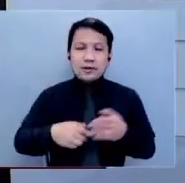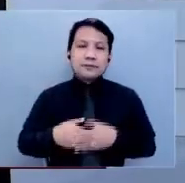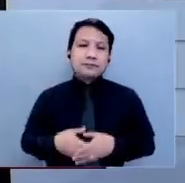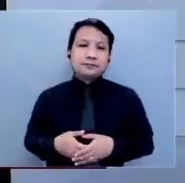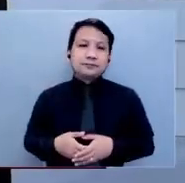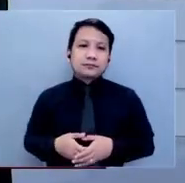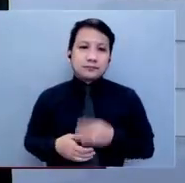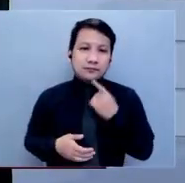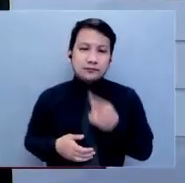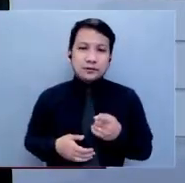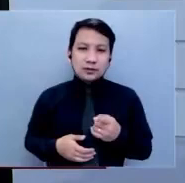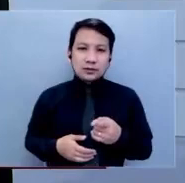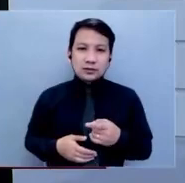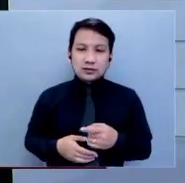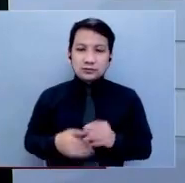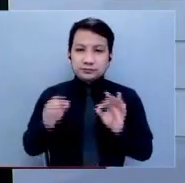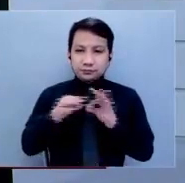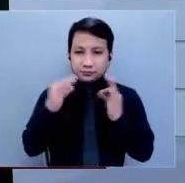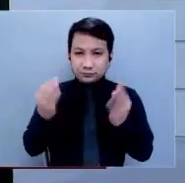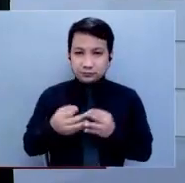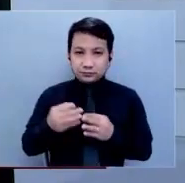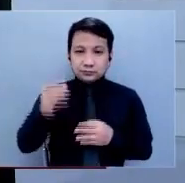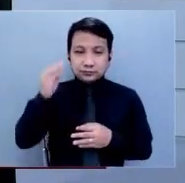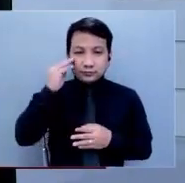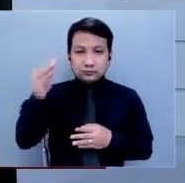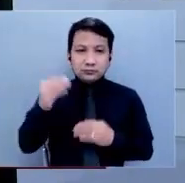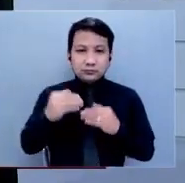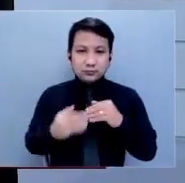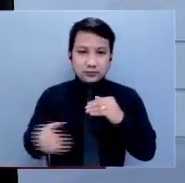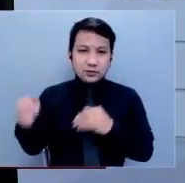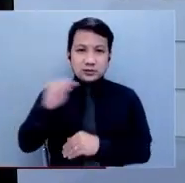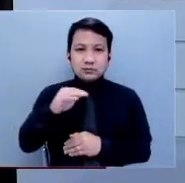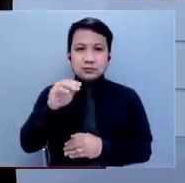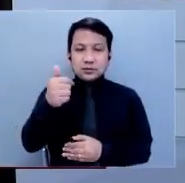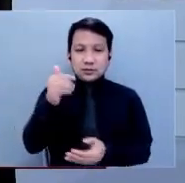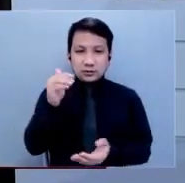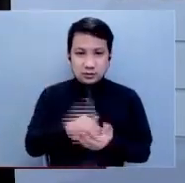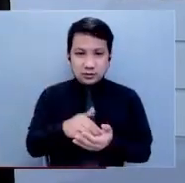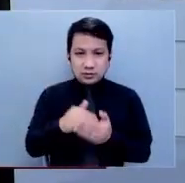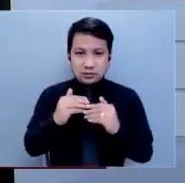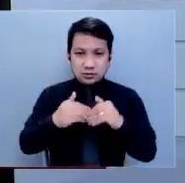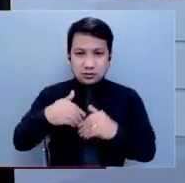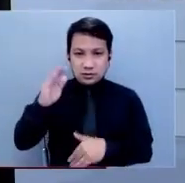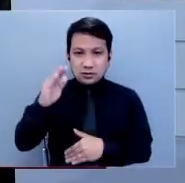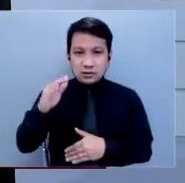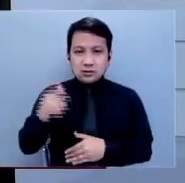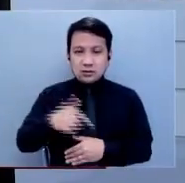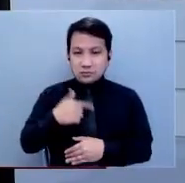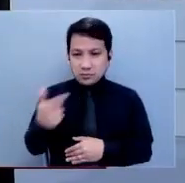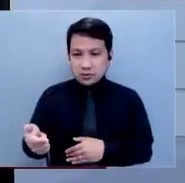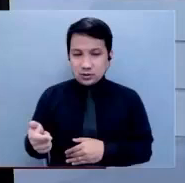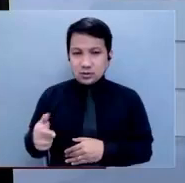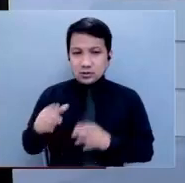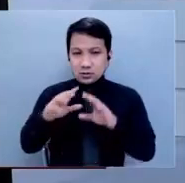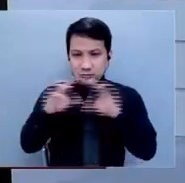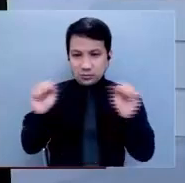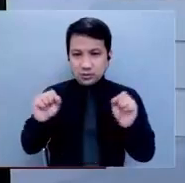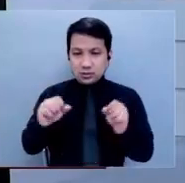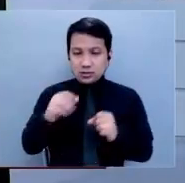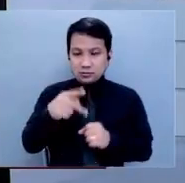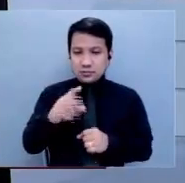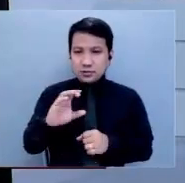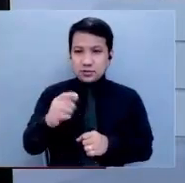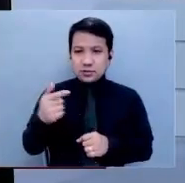po ng Marcos family, tsak na labis sa 10,000 pesos ang kanilang minana. Ayon kasi sa Presidential Commission on Good Government o